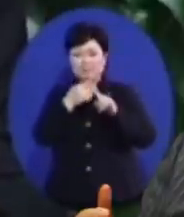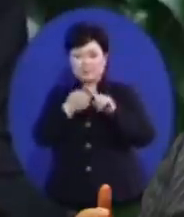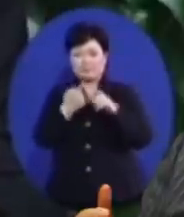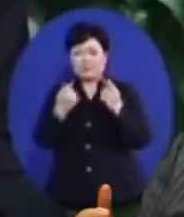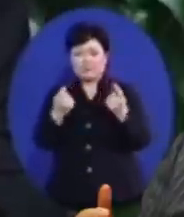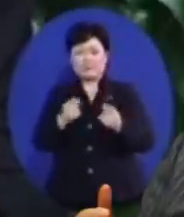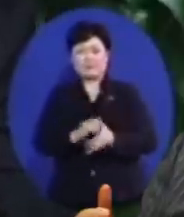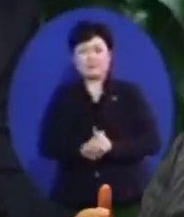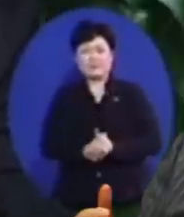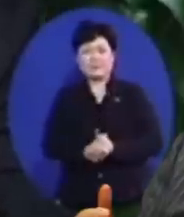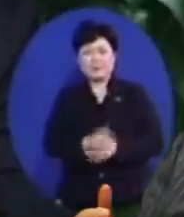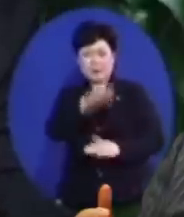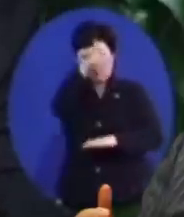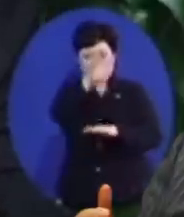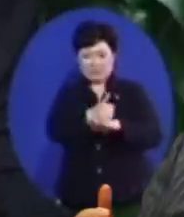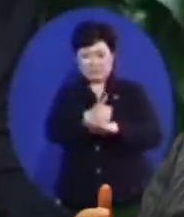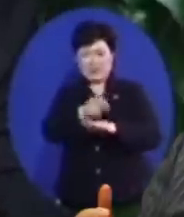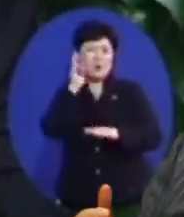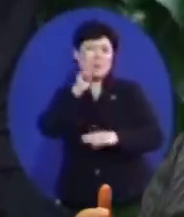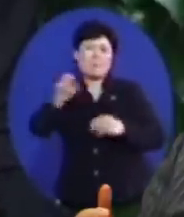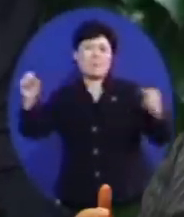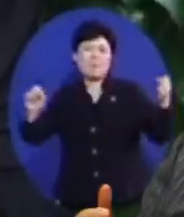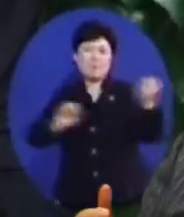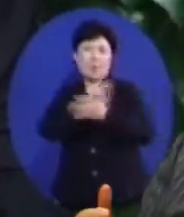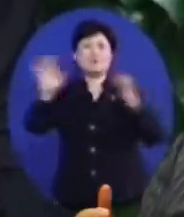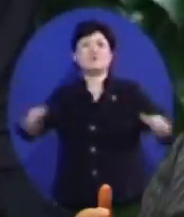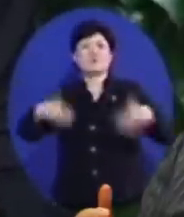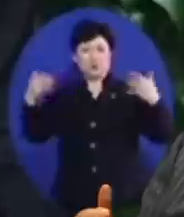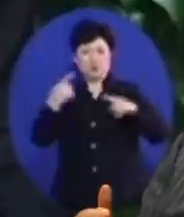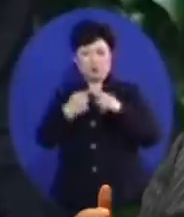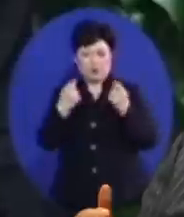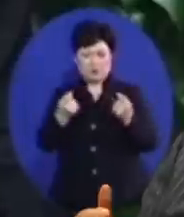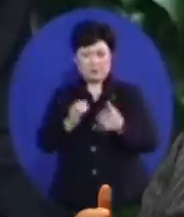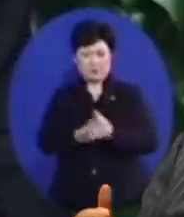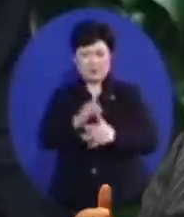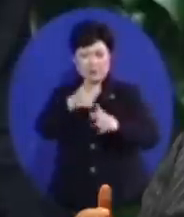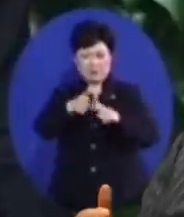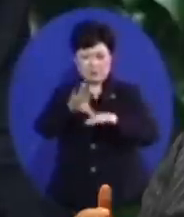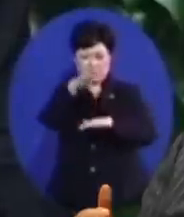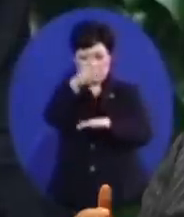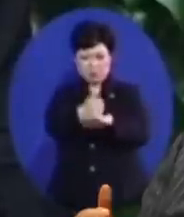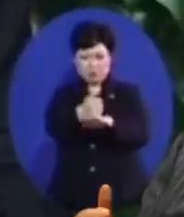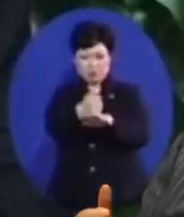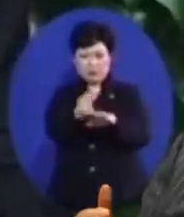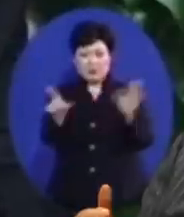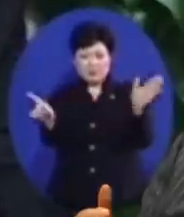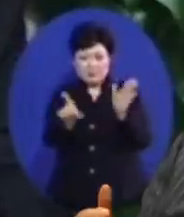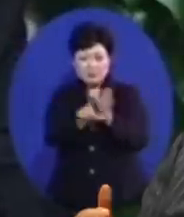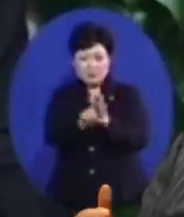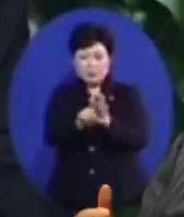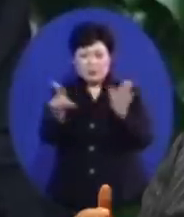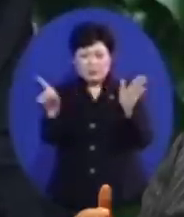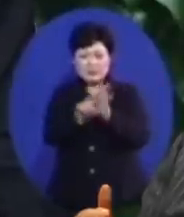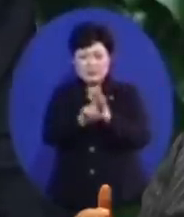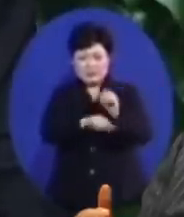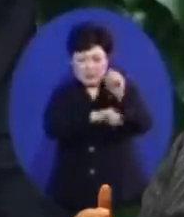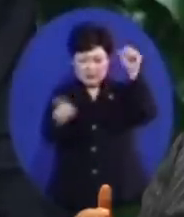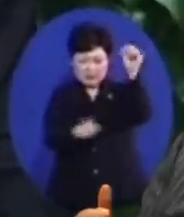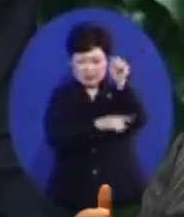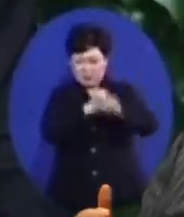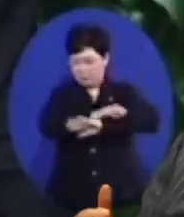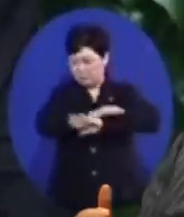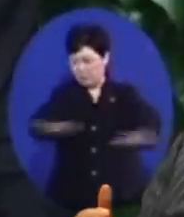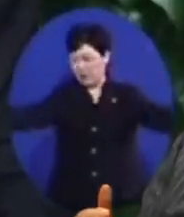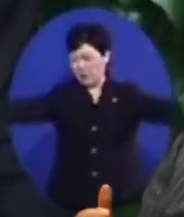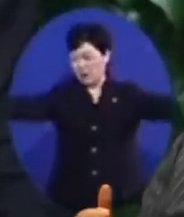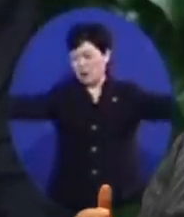것입니다. 마지막 폭풍인 것입니다. 마지막 폭풍으로도 예수 그리스도를 믿고 신앙의 날개를 활짝 펴므로